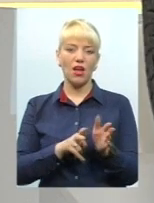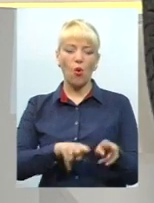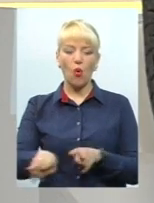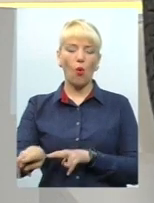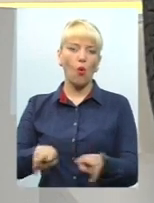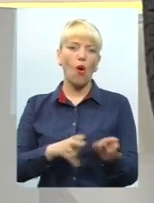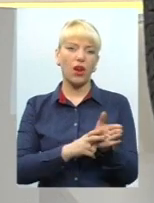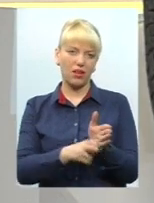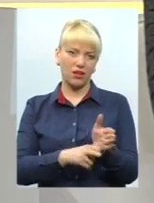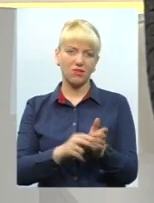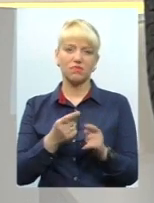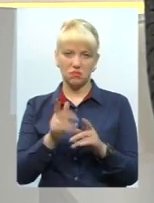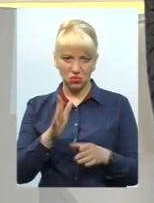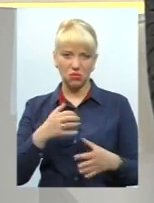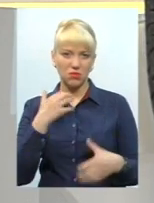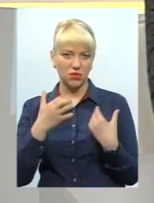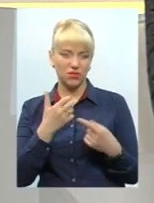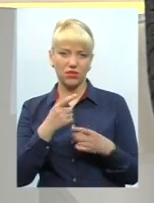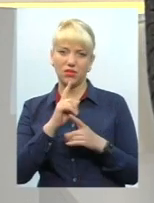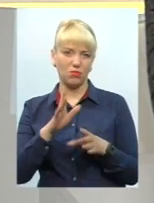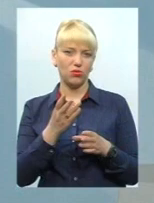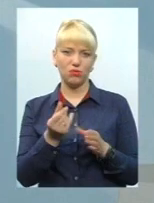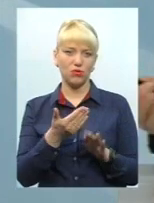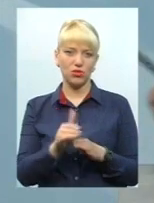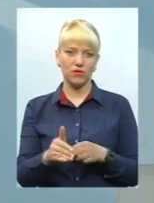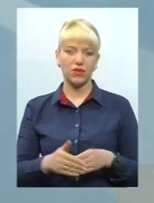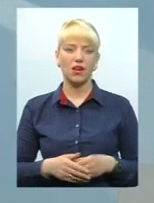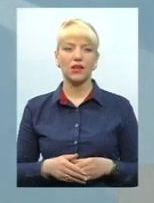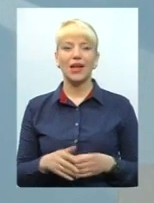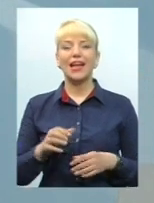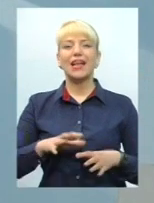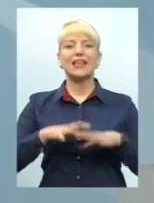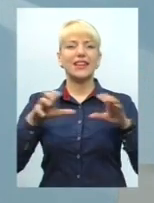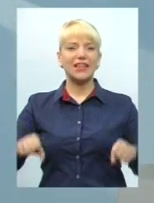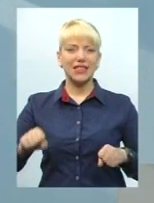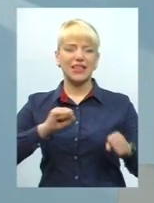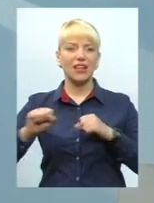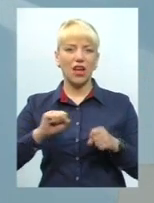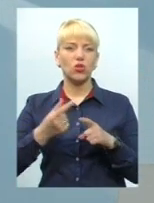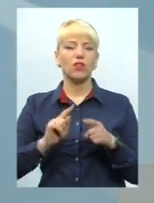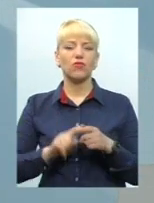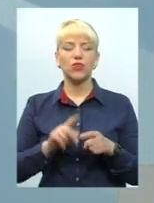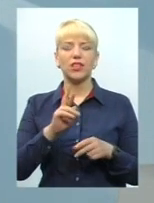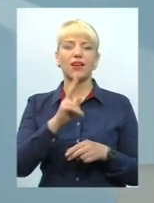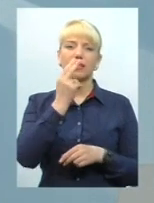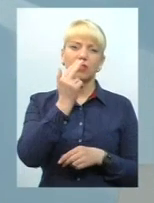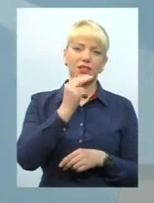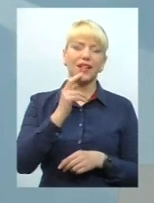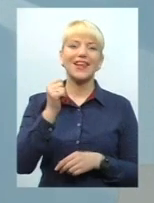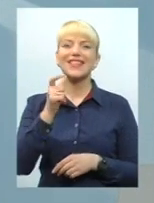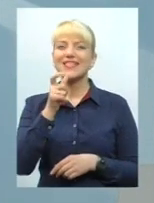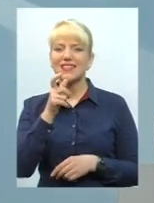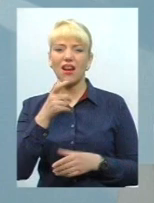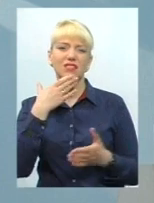будемо ще про це перейматися і виділяти на ці кошти. Диктатори, як Сталін, так і Гітлер, задовольняли свої власні амбіції, прагнули